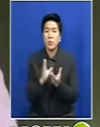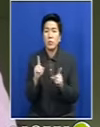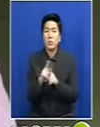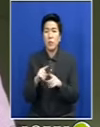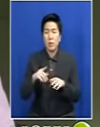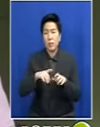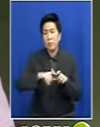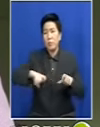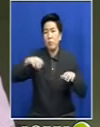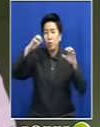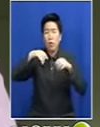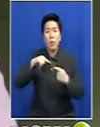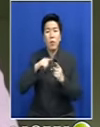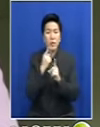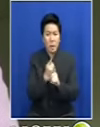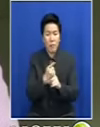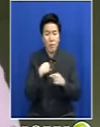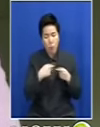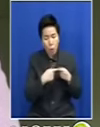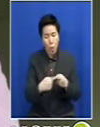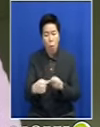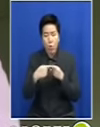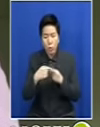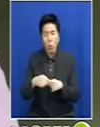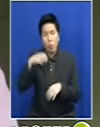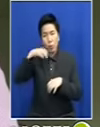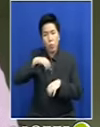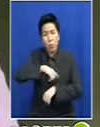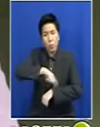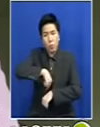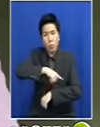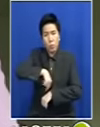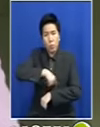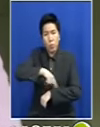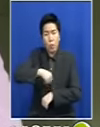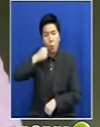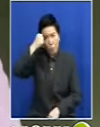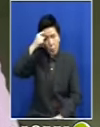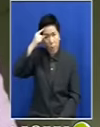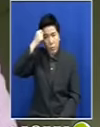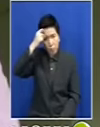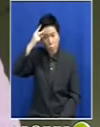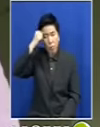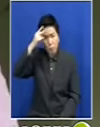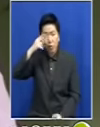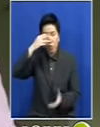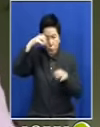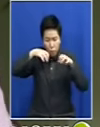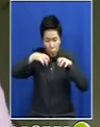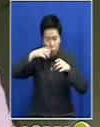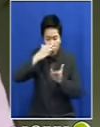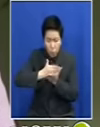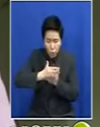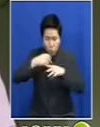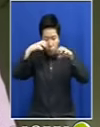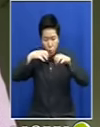รสุมซึ่งฝนลักษณะนี้จะตกต่อเนื่องตกยาวนานนะครับตกทีนึงวัน2วันติดต่อกันตกหยุดเพราะปริมาณฝน